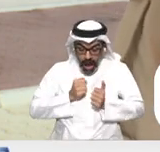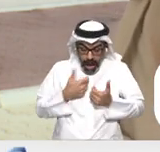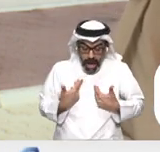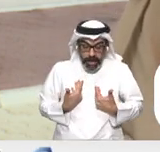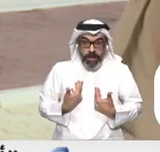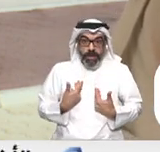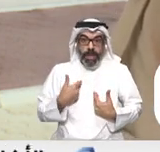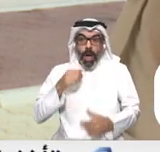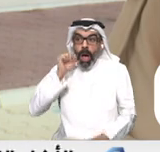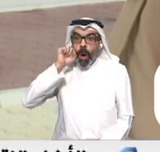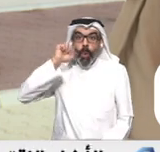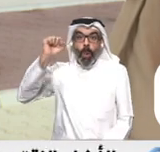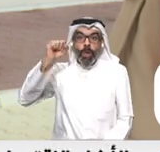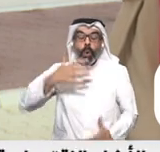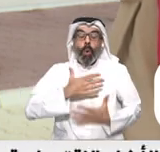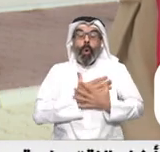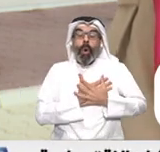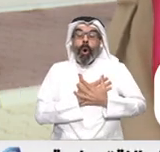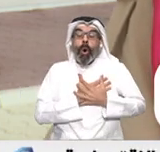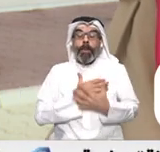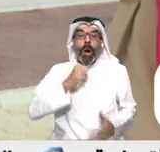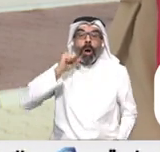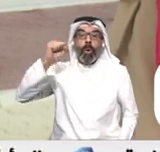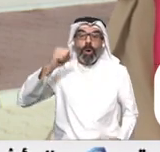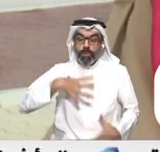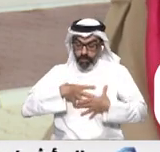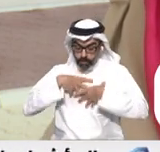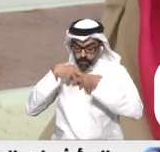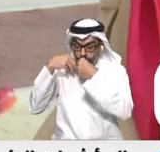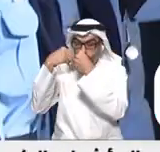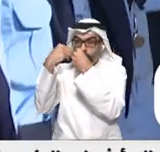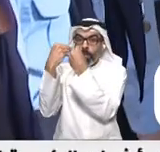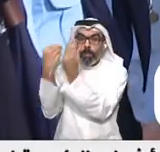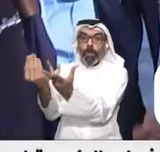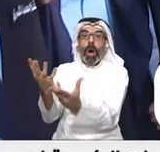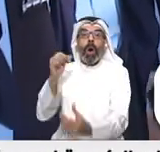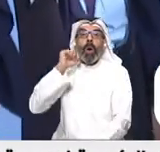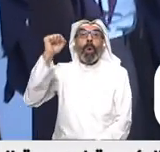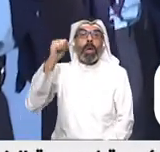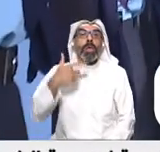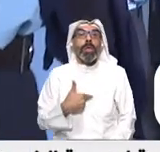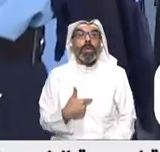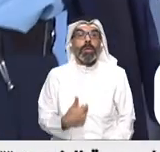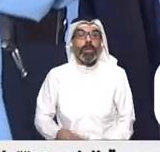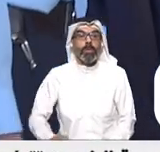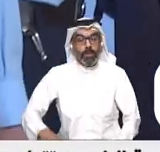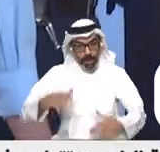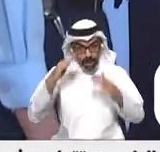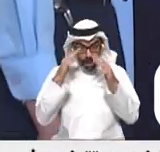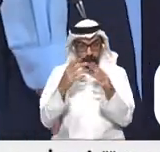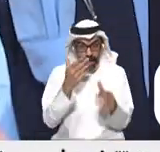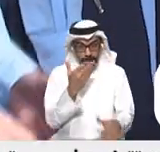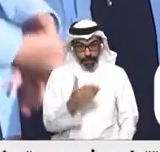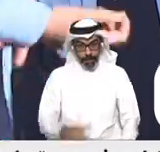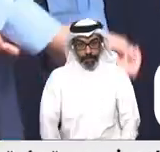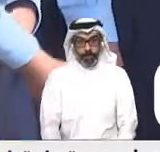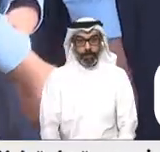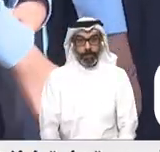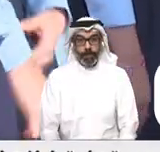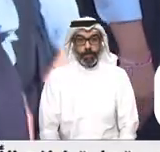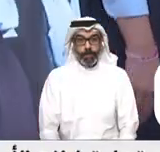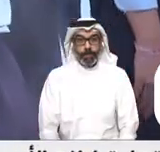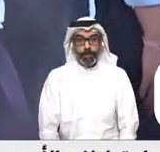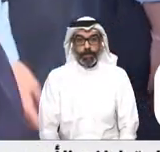إن شنو يعني مدى الحب الوطن والوفاء للوطن والتضحية للوطن. يا هلا فيكم أمام